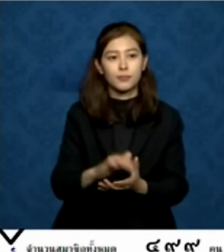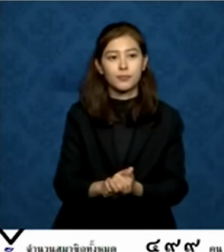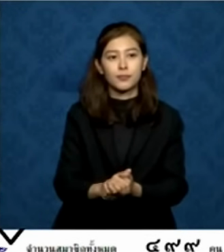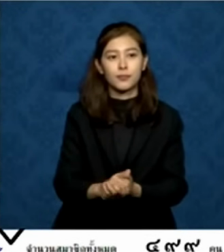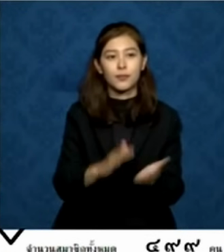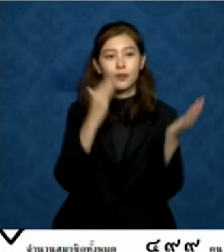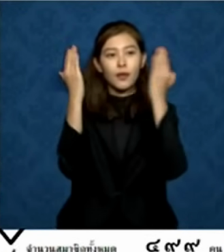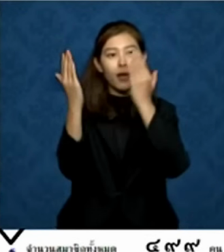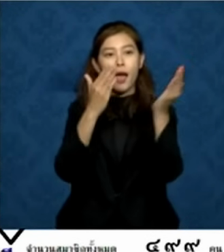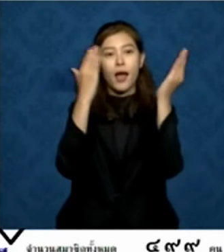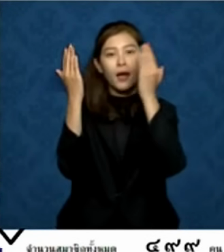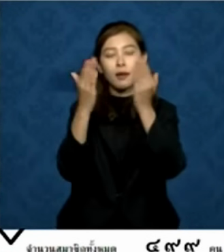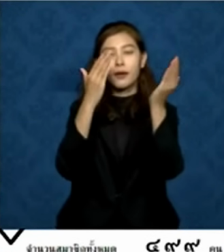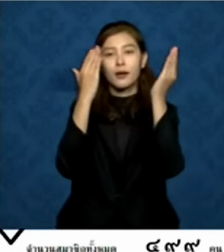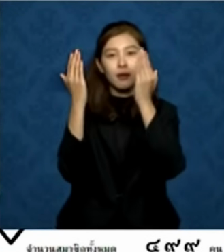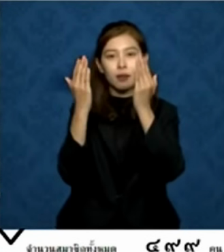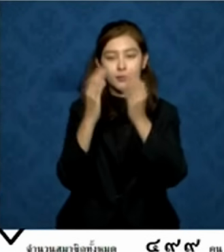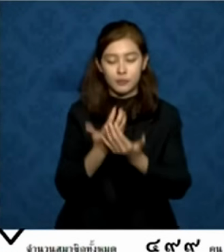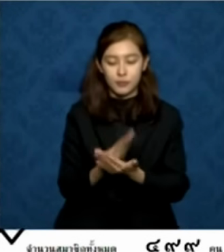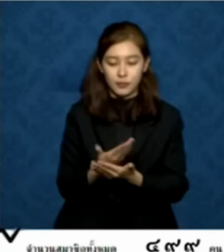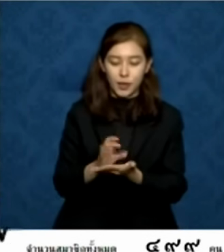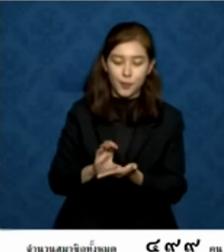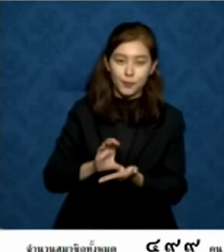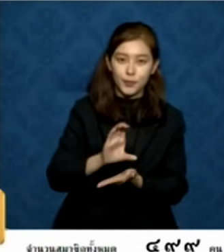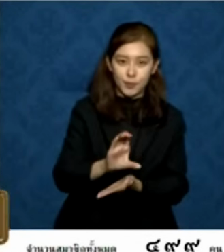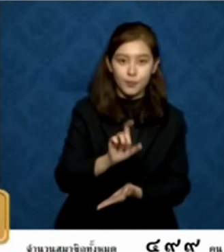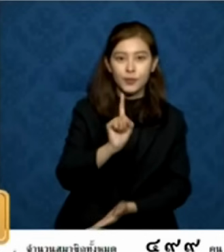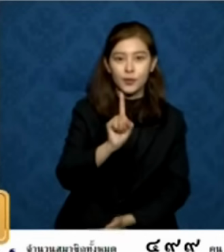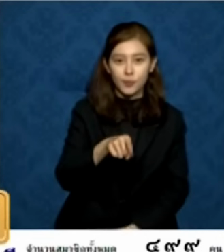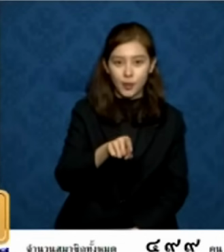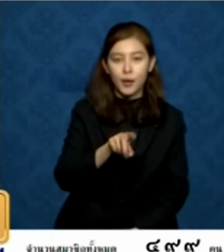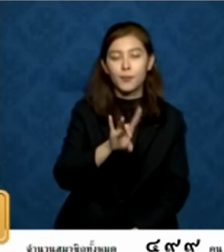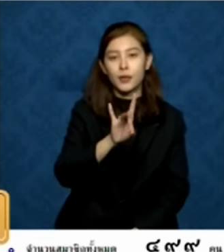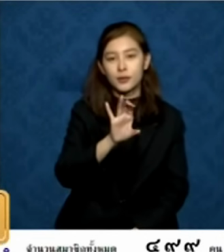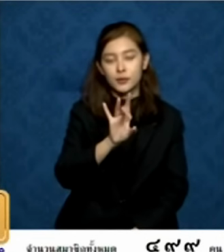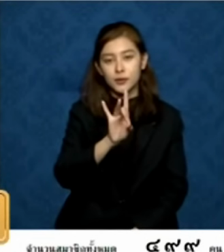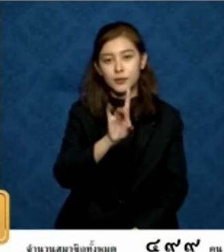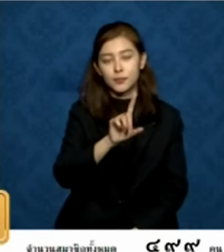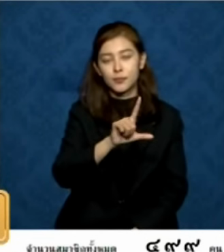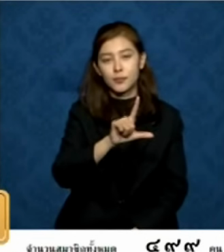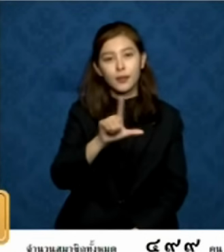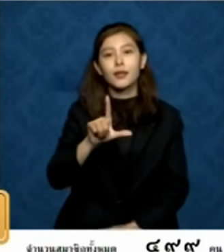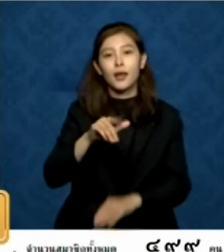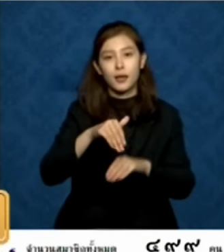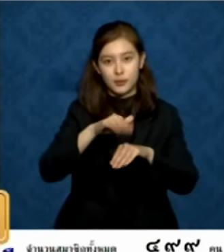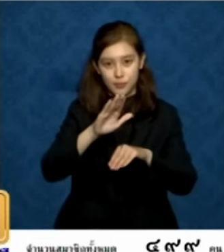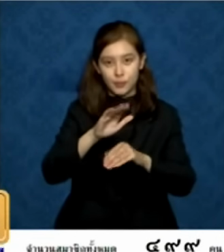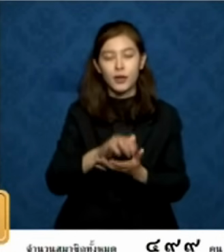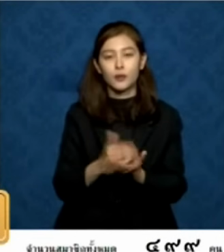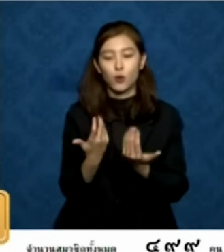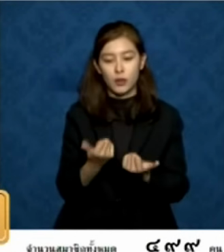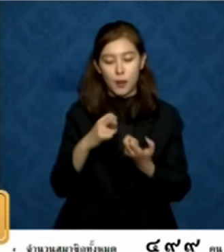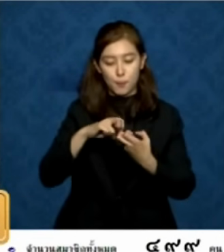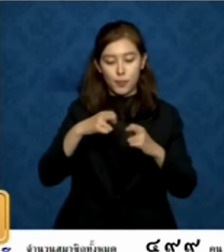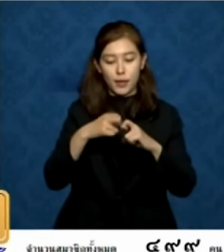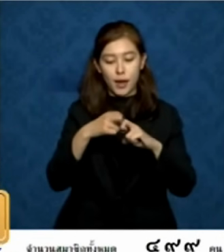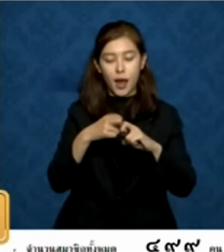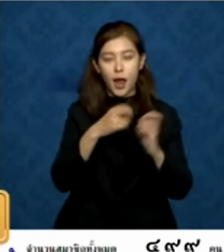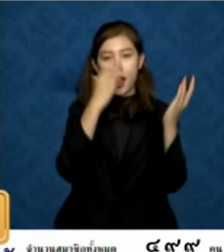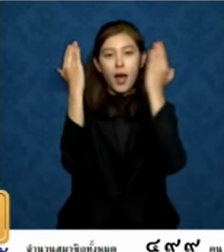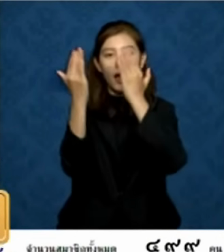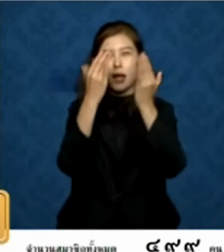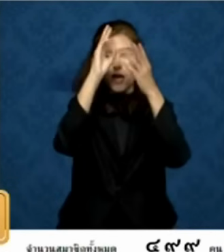ทเพื่อให้ประเทศสามารถลดการปล่อยก๊าซเรือนกระจกและลดผลกระทบจากภัยธรรมชาติและการเปลี่ยนแปลงสภาพภูมิอาก